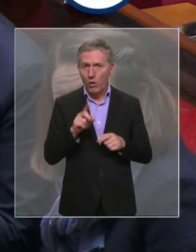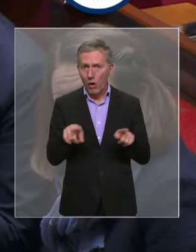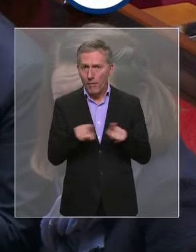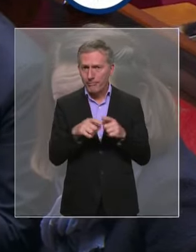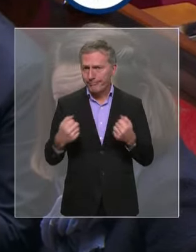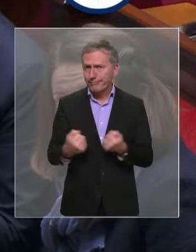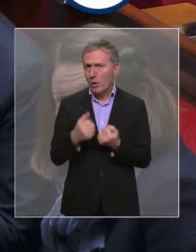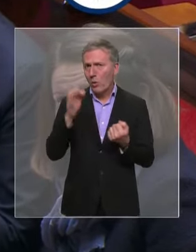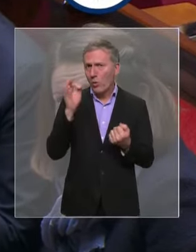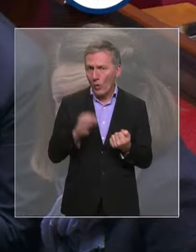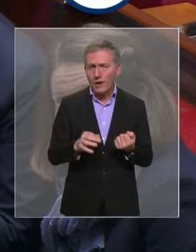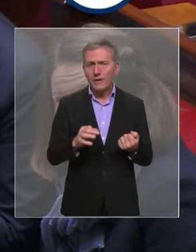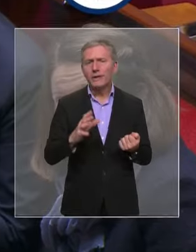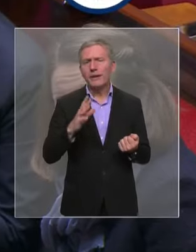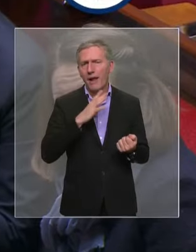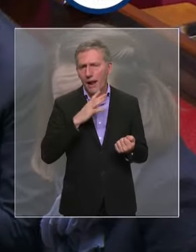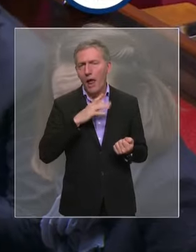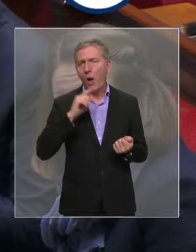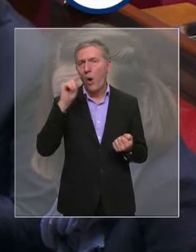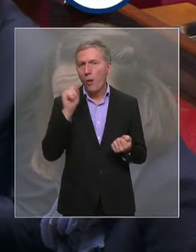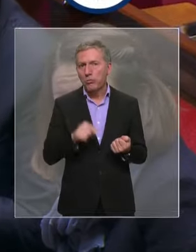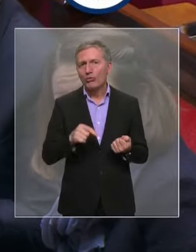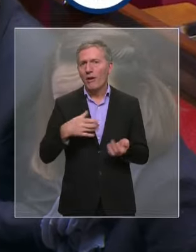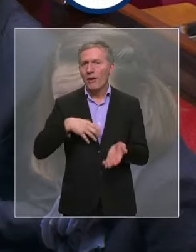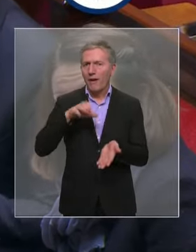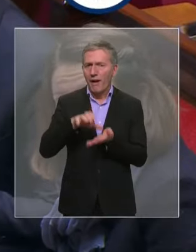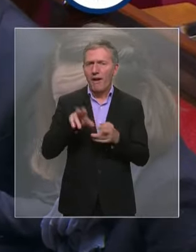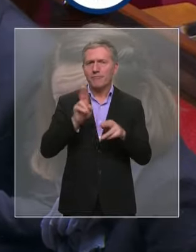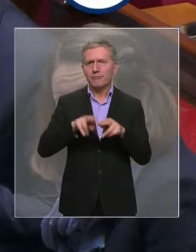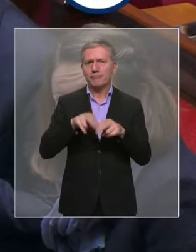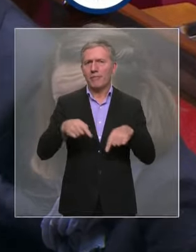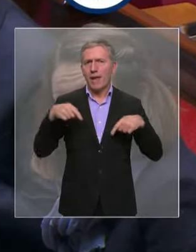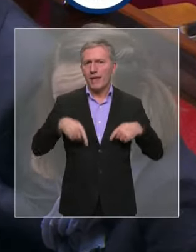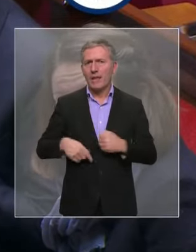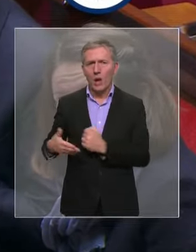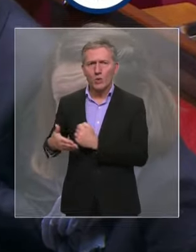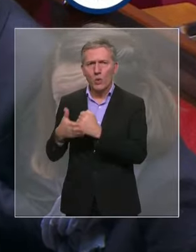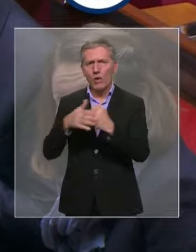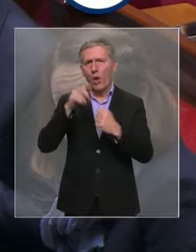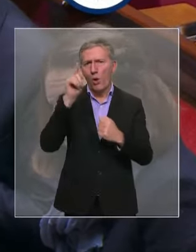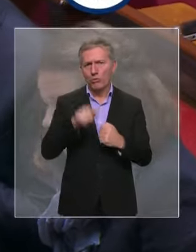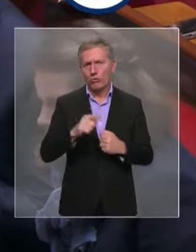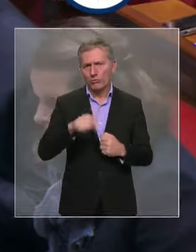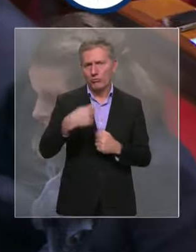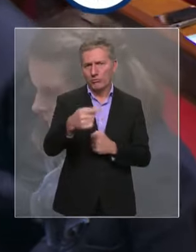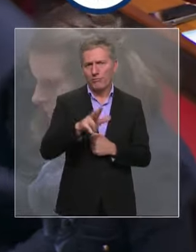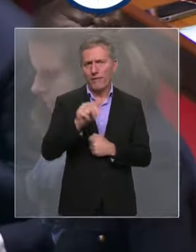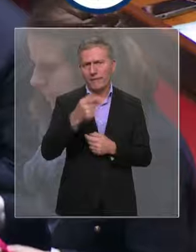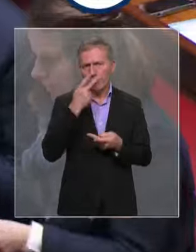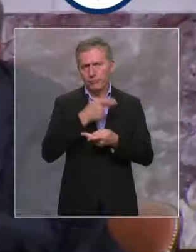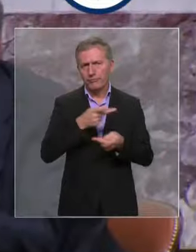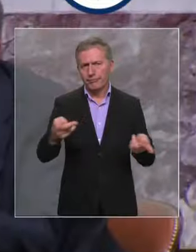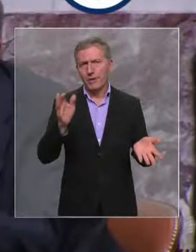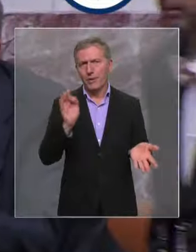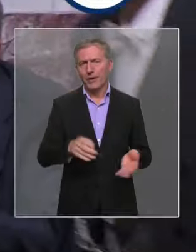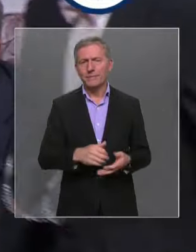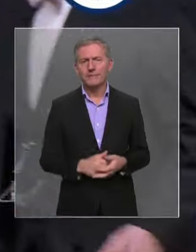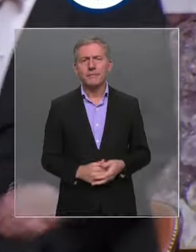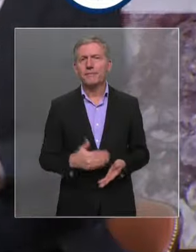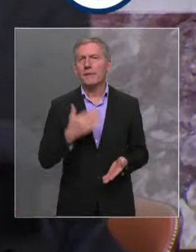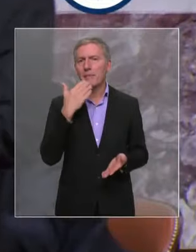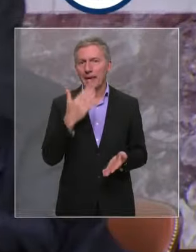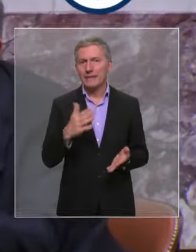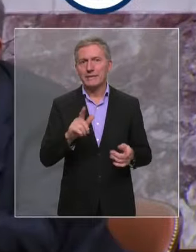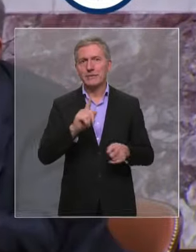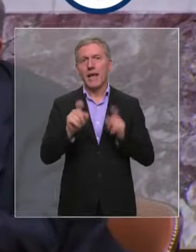même temps, il y aura forcément des besoins d'investissement et de soutien de la part de l'État. J'aurai l'occasion de le dire très prochainement sur place. Je vous remercie, Monsieur le